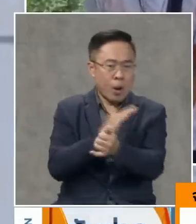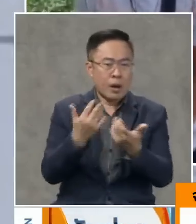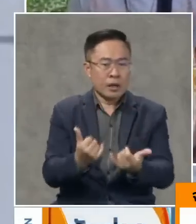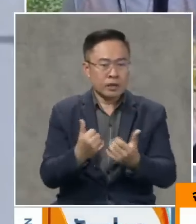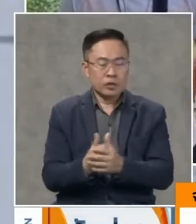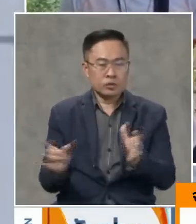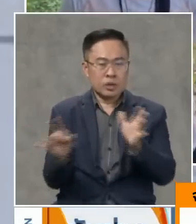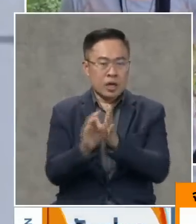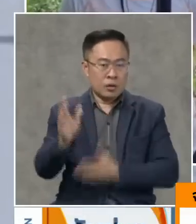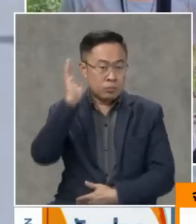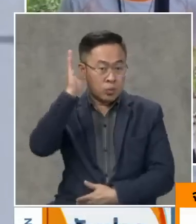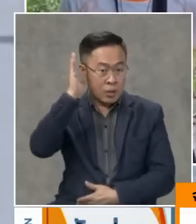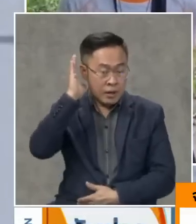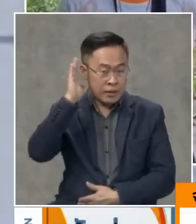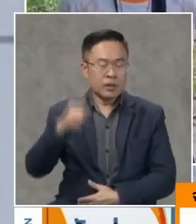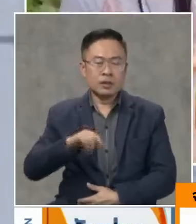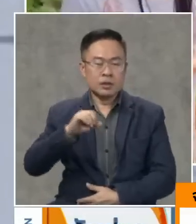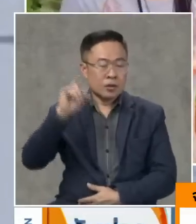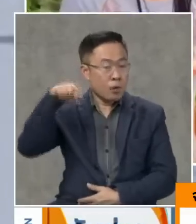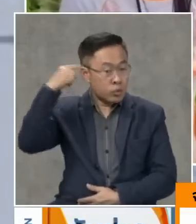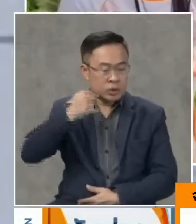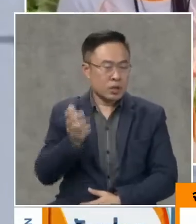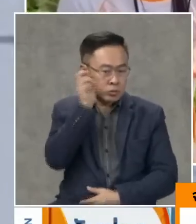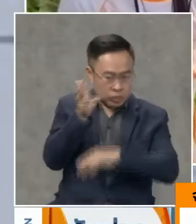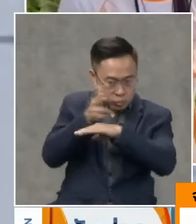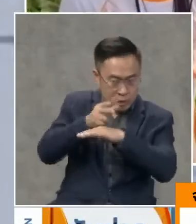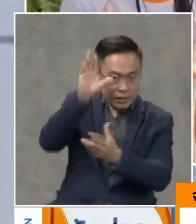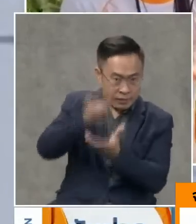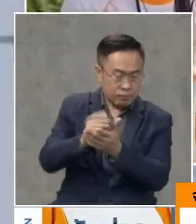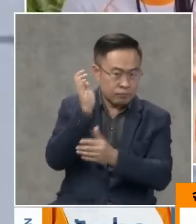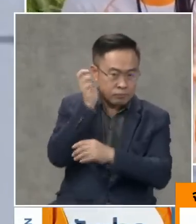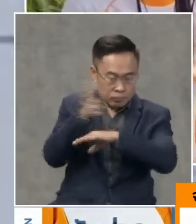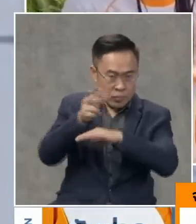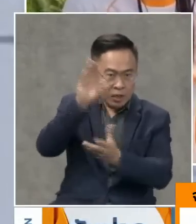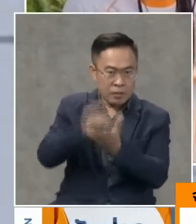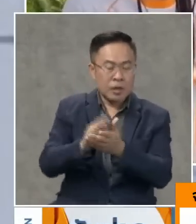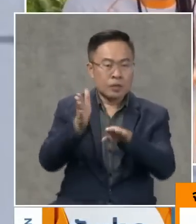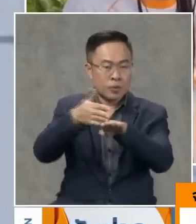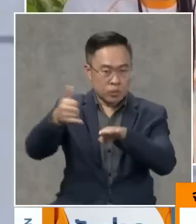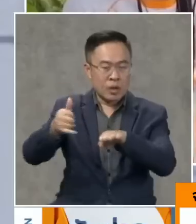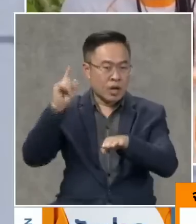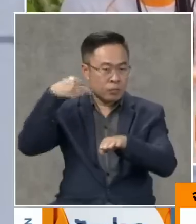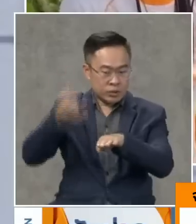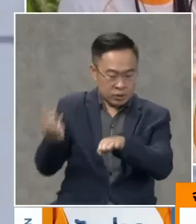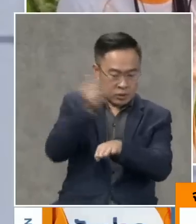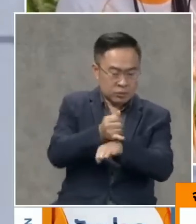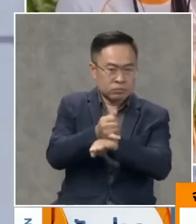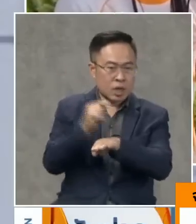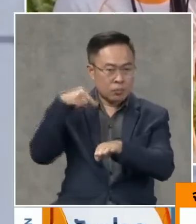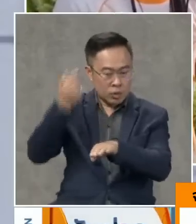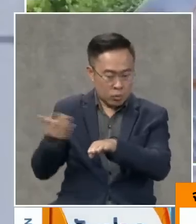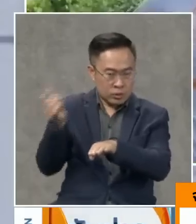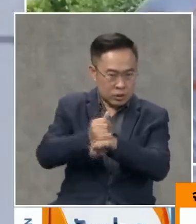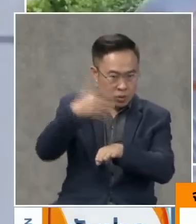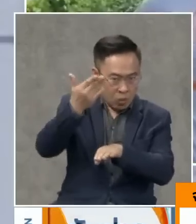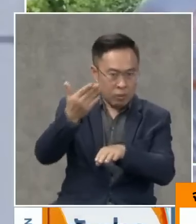ยใช้โทรศัพท์อะค่ะถ่ายคลิปเอาไว้เป็นหลักฐานแล้วก็เปิดประตูรถเพื่อจะให้หญิงสาวกับลูกสาวขึ้นมาบนรถนะคะแต่ระห